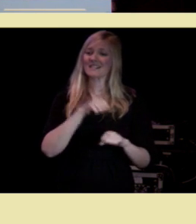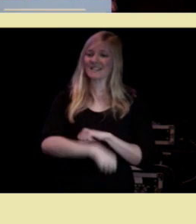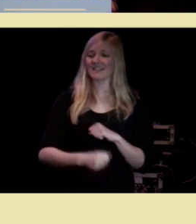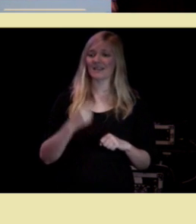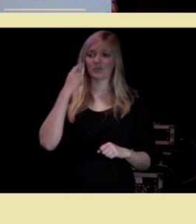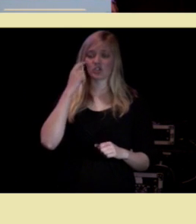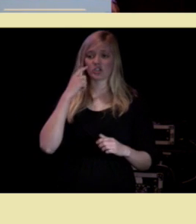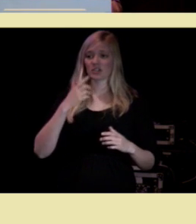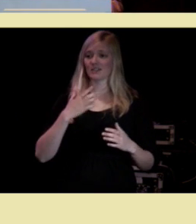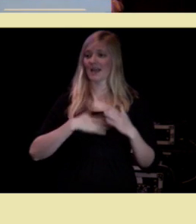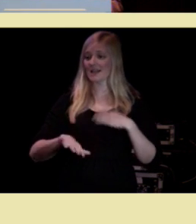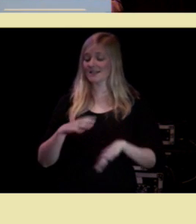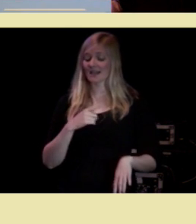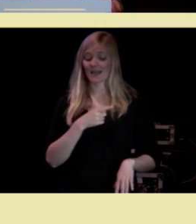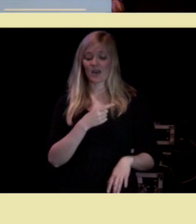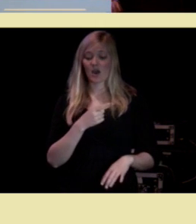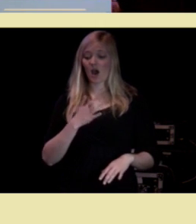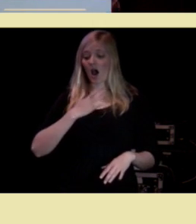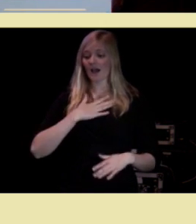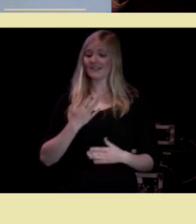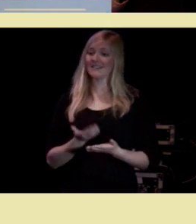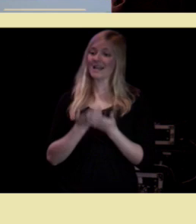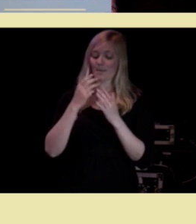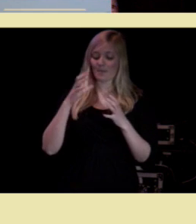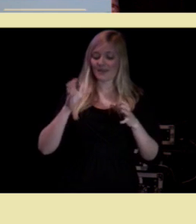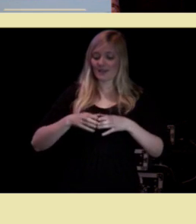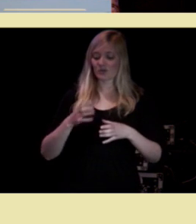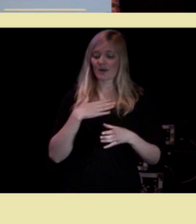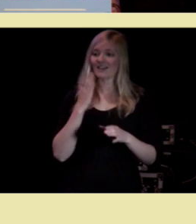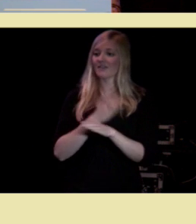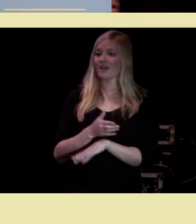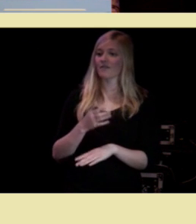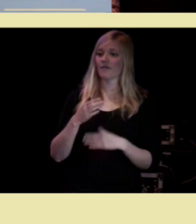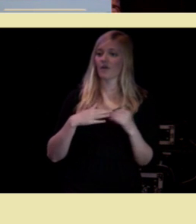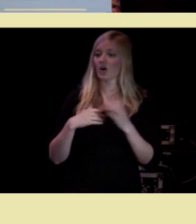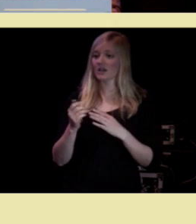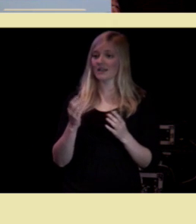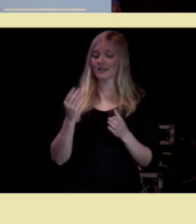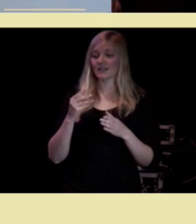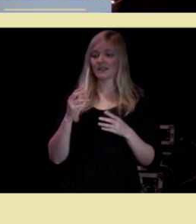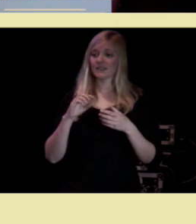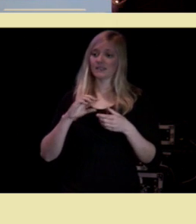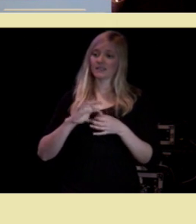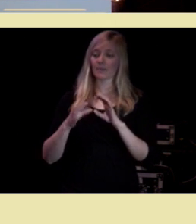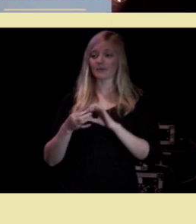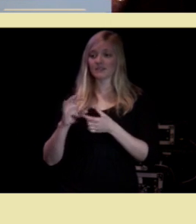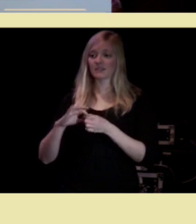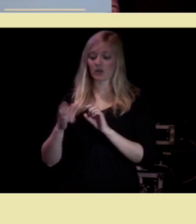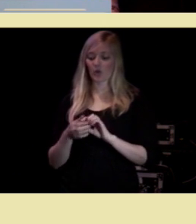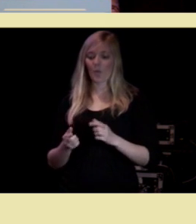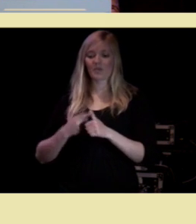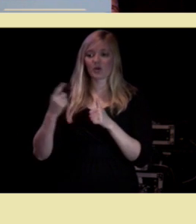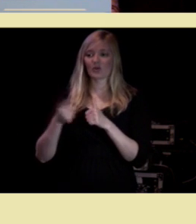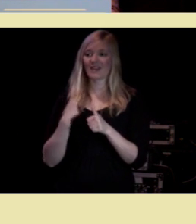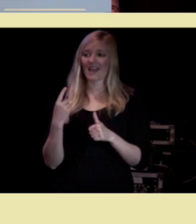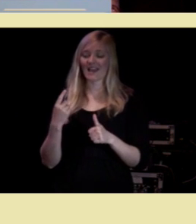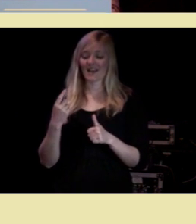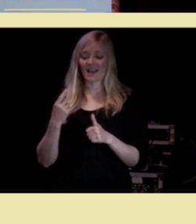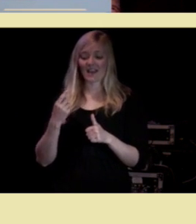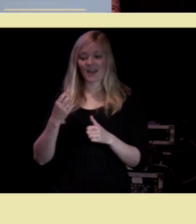et inntaksteam som tverrfaglig sammensatt, men med ledere til stede for å sikre prioriteringene og at ting